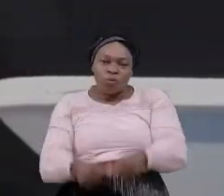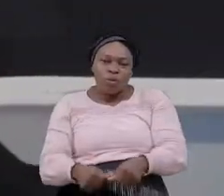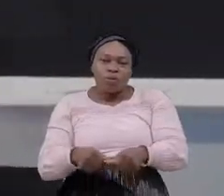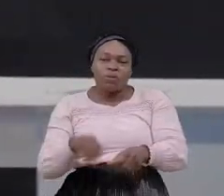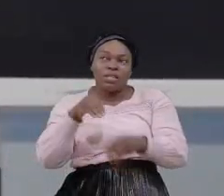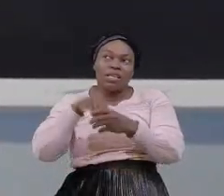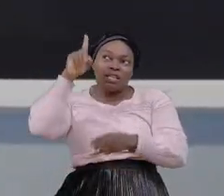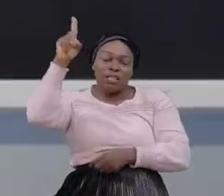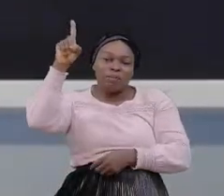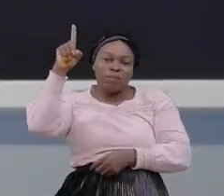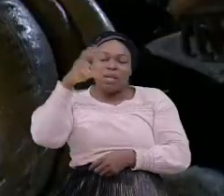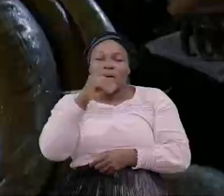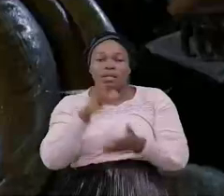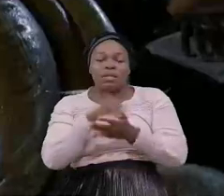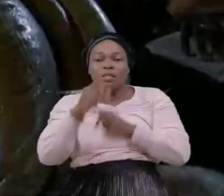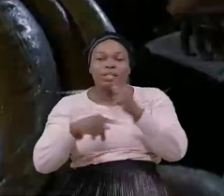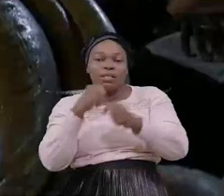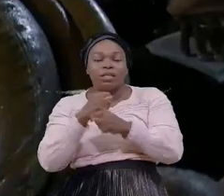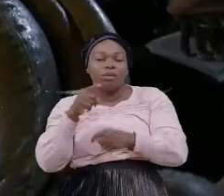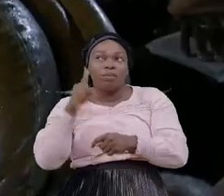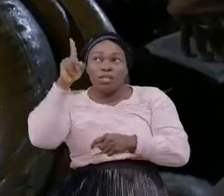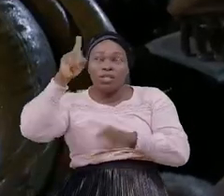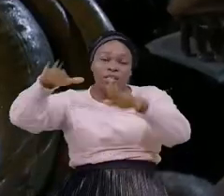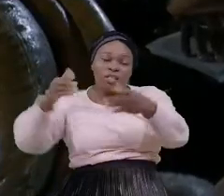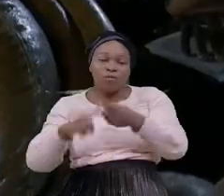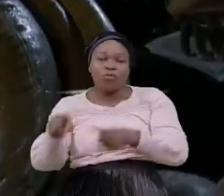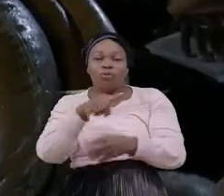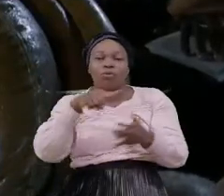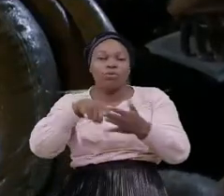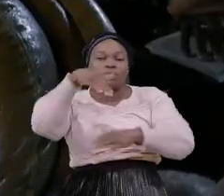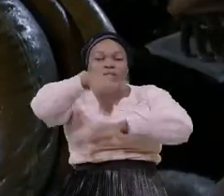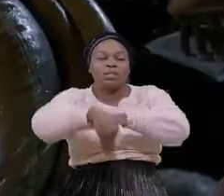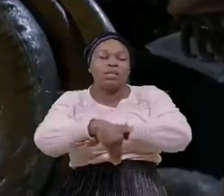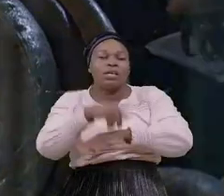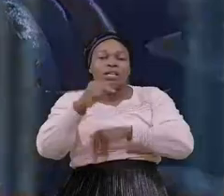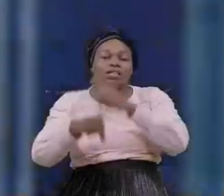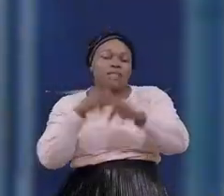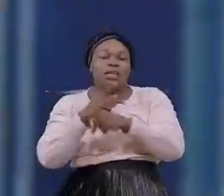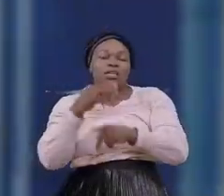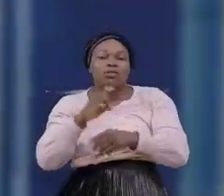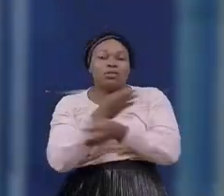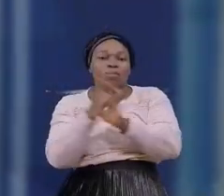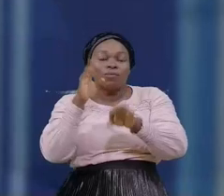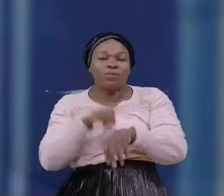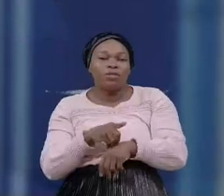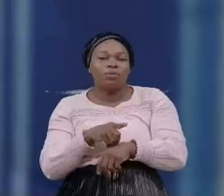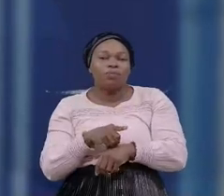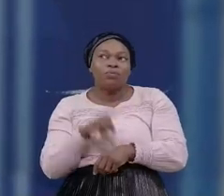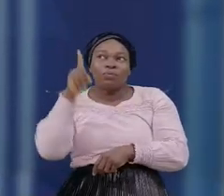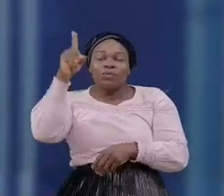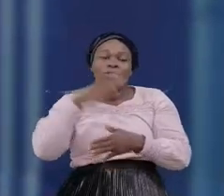lui. C'est le genre qu'il vous offrira ce soir. Le genre de liberté dont vous allez